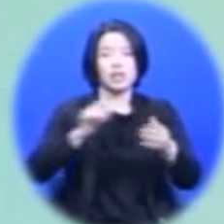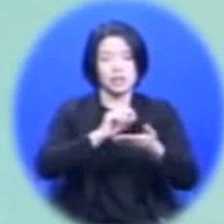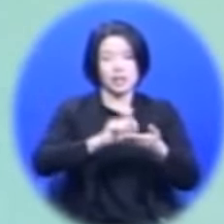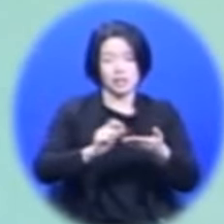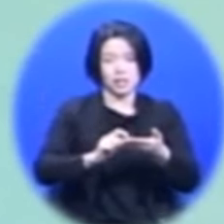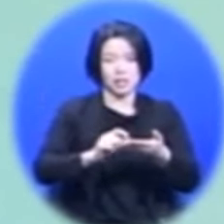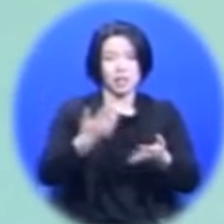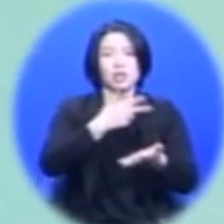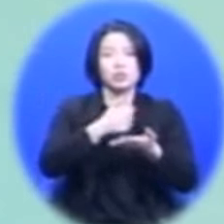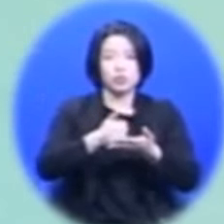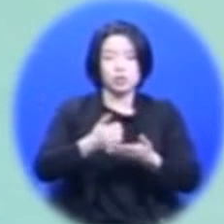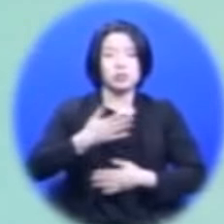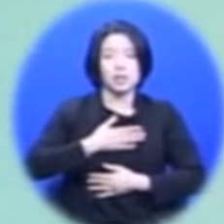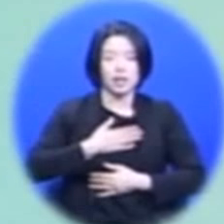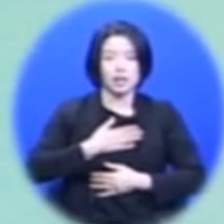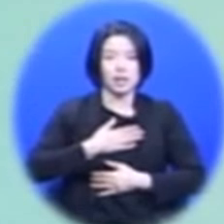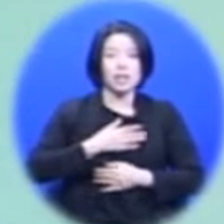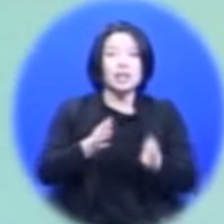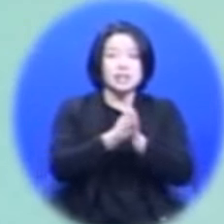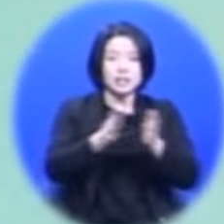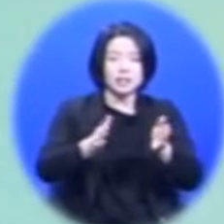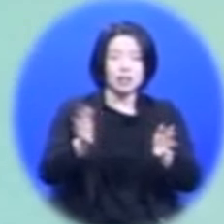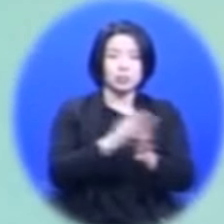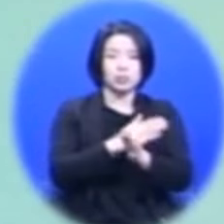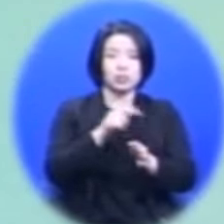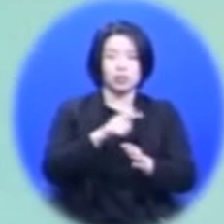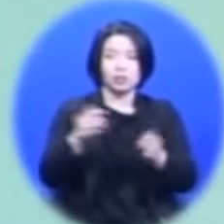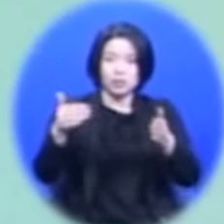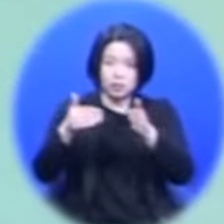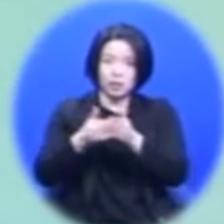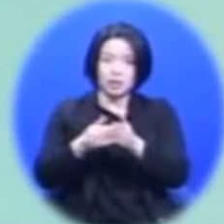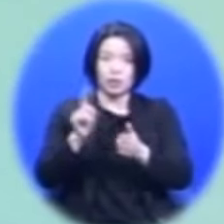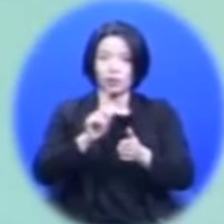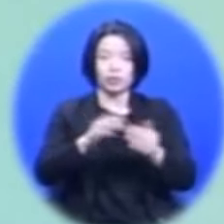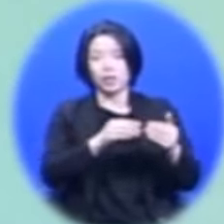주님은 나에게 시작부터 끝까지 어떻게 이 기간을 이끄실까?